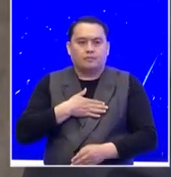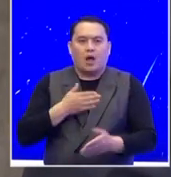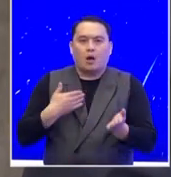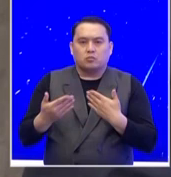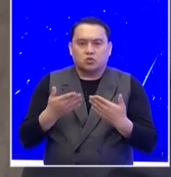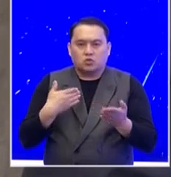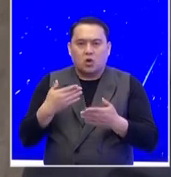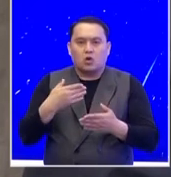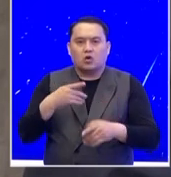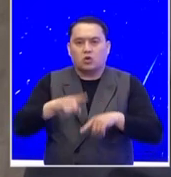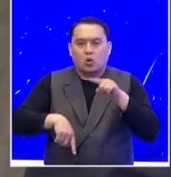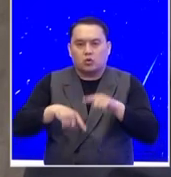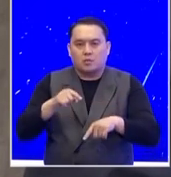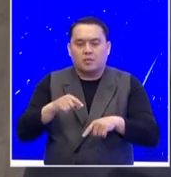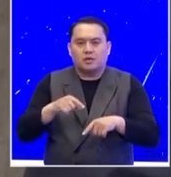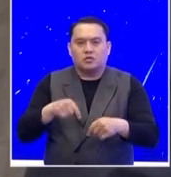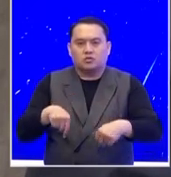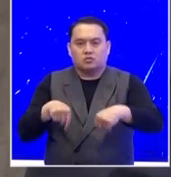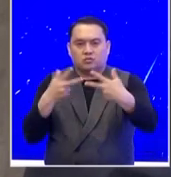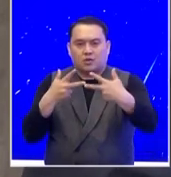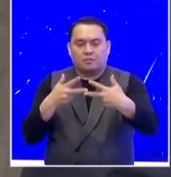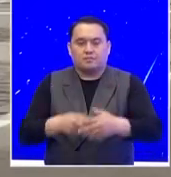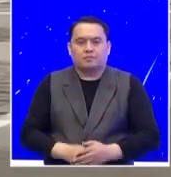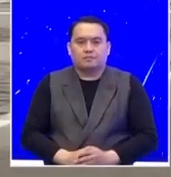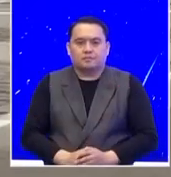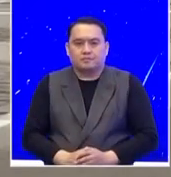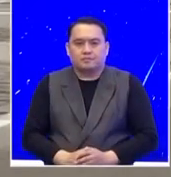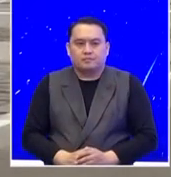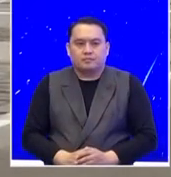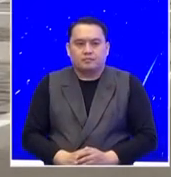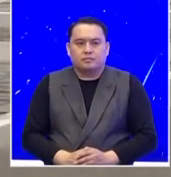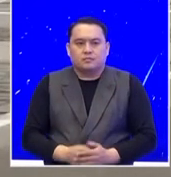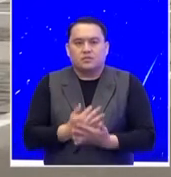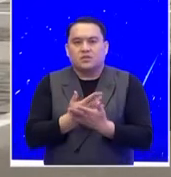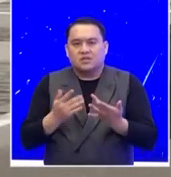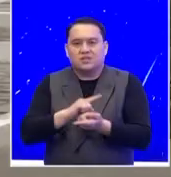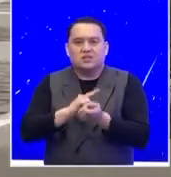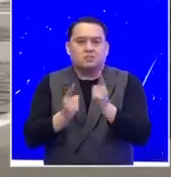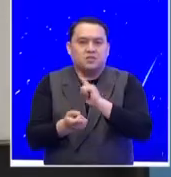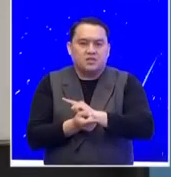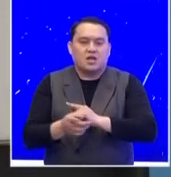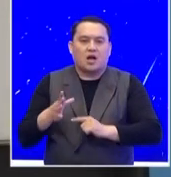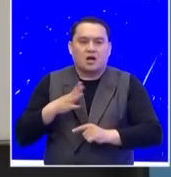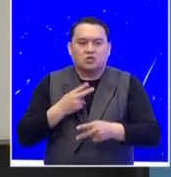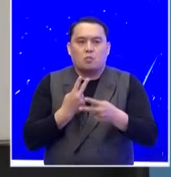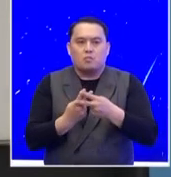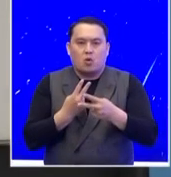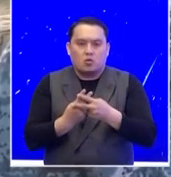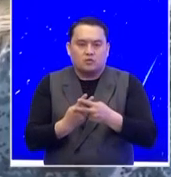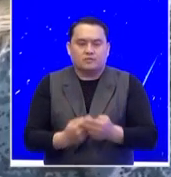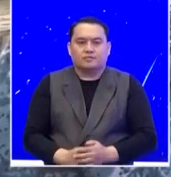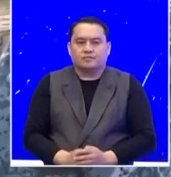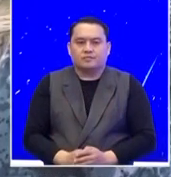общение с родными и близкими по скайпу. Несколько изменился ежедневный режим пребывания заключенных.